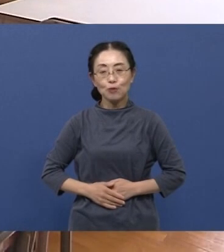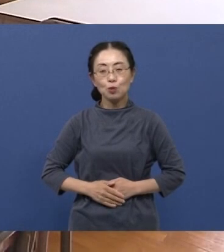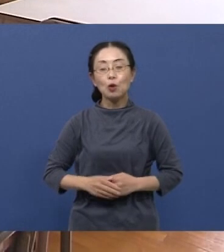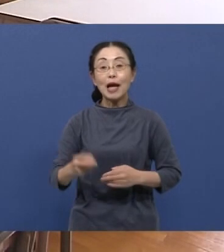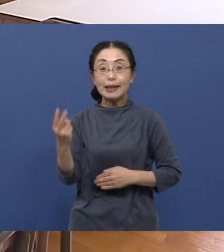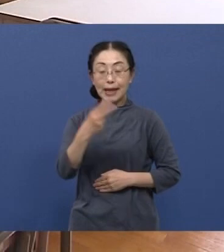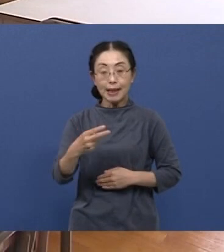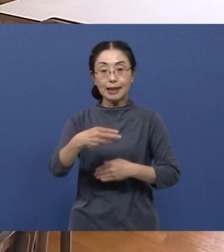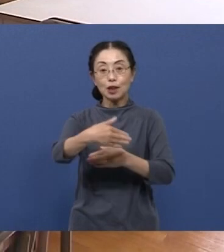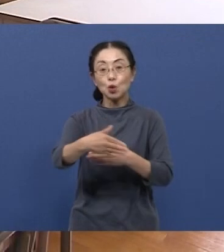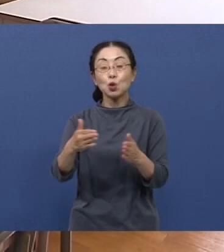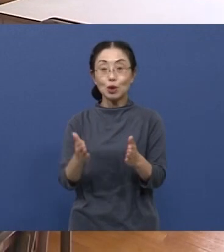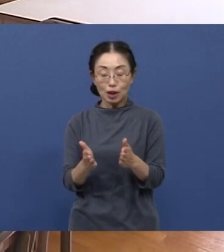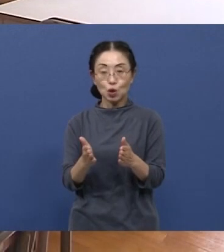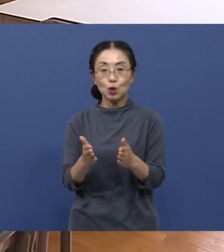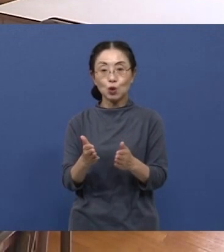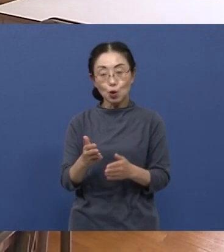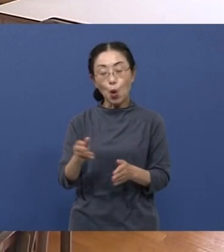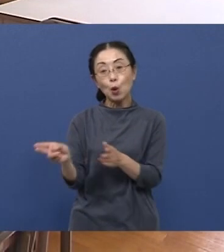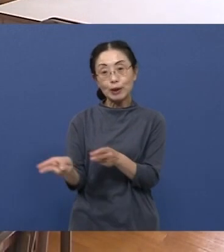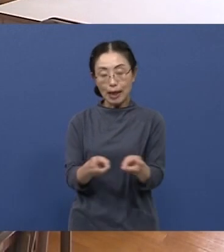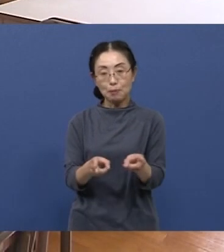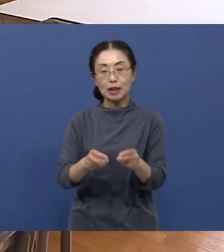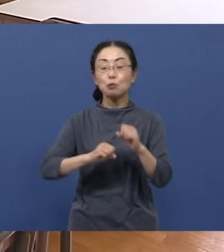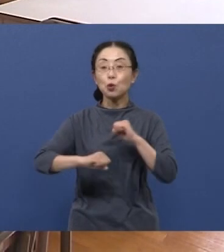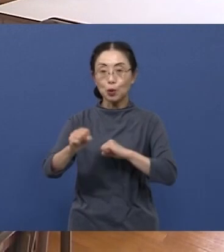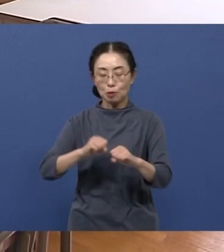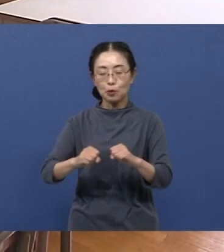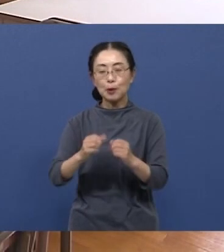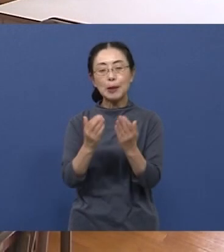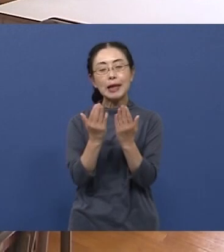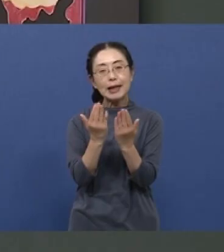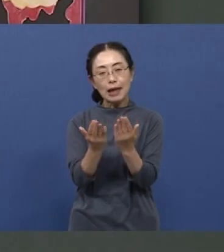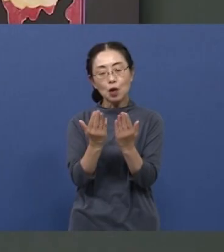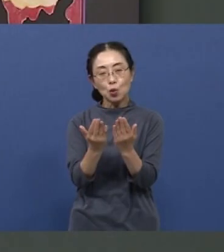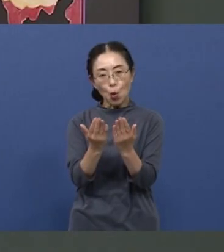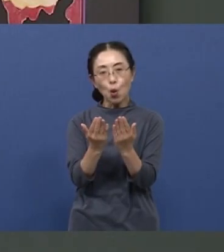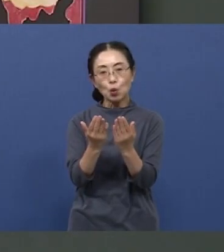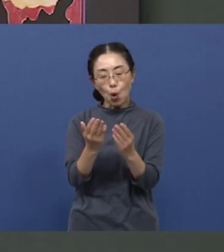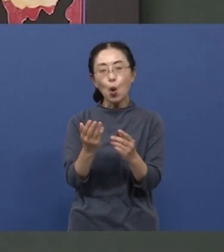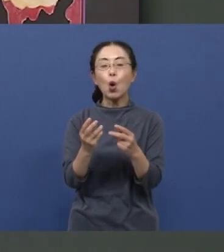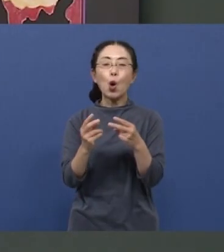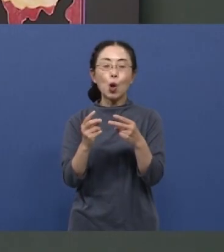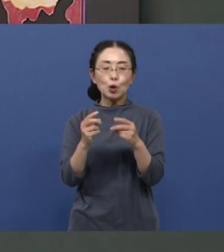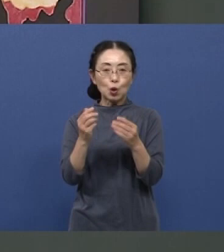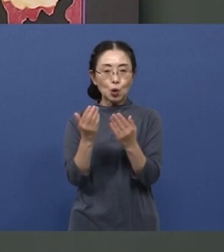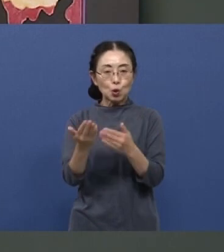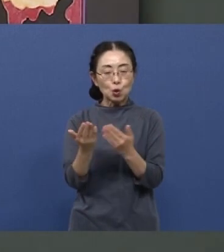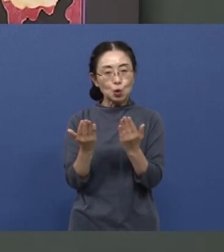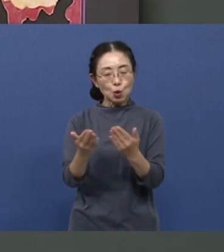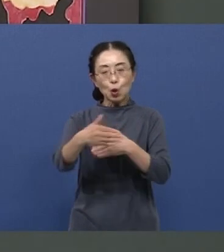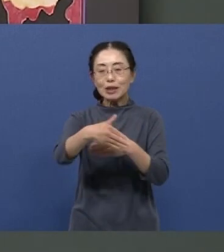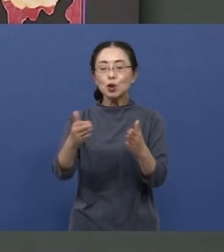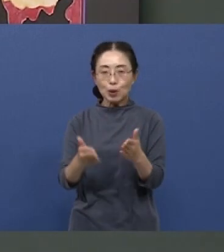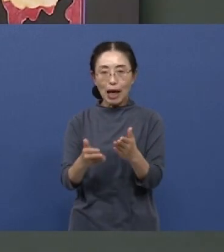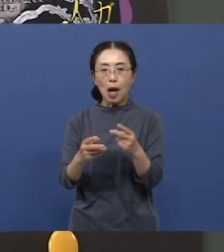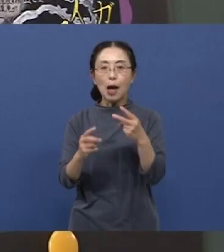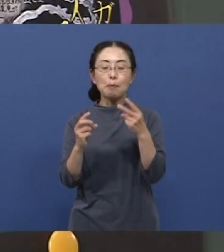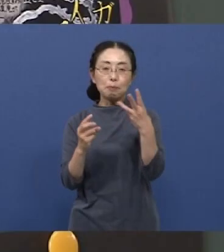図書室の整備にも取り組み、学校図書館が3つの機能を果たせるよう環境づくりを行っています